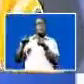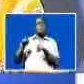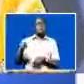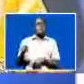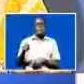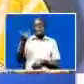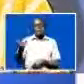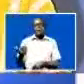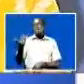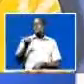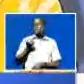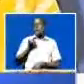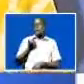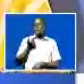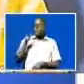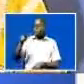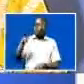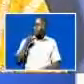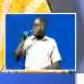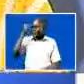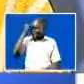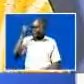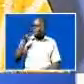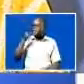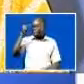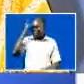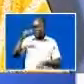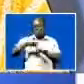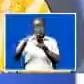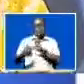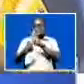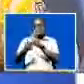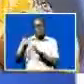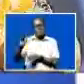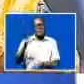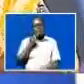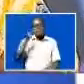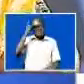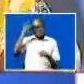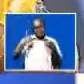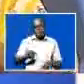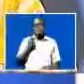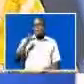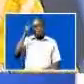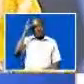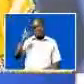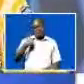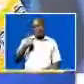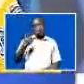Mtoto mdogo wewe, kwanza wewe mzazi. Mm-hmm. So, mfano mzuri sana nakuuliza. Naam. Mimi mzazi, na mwanangu